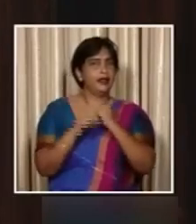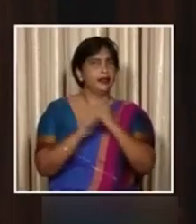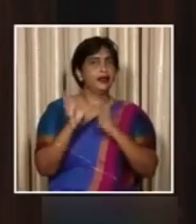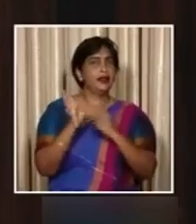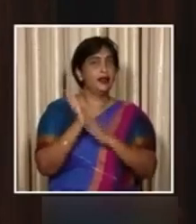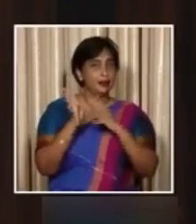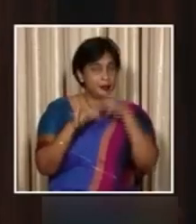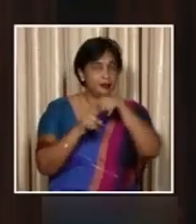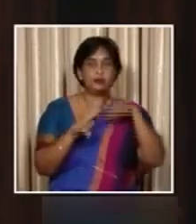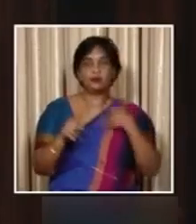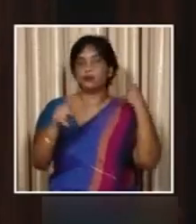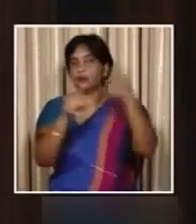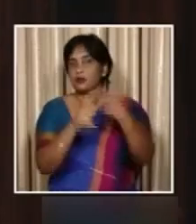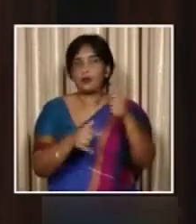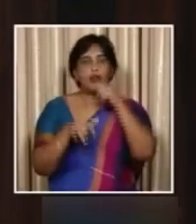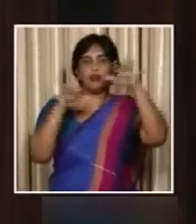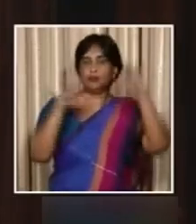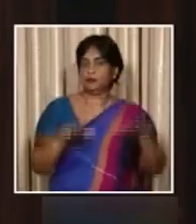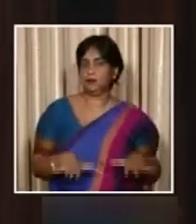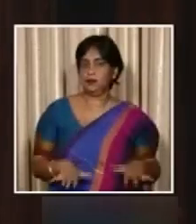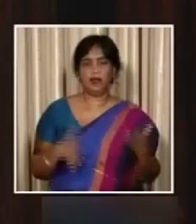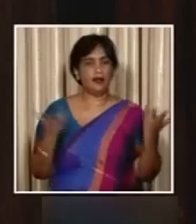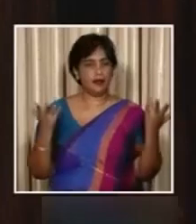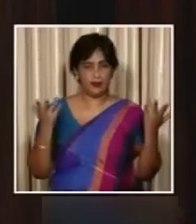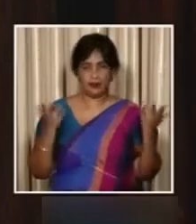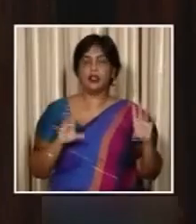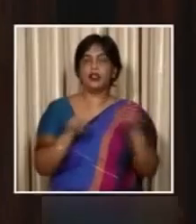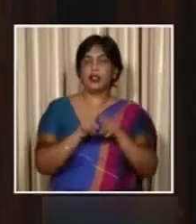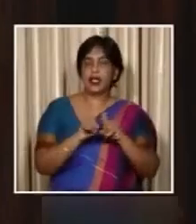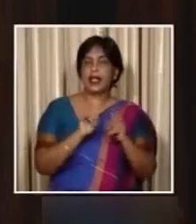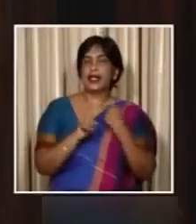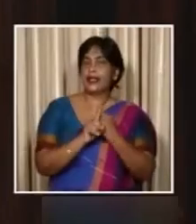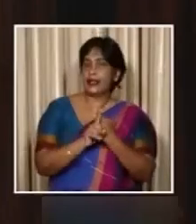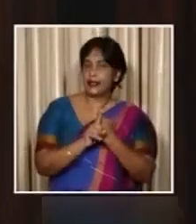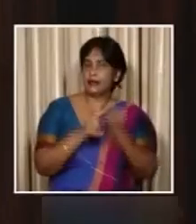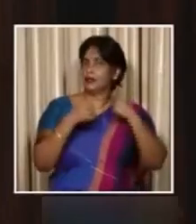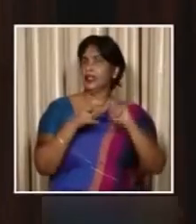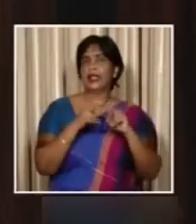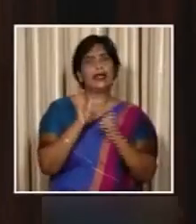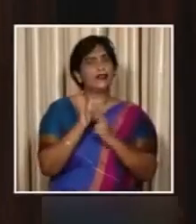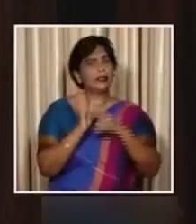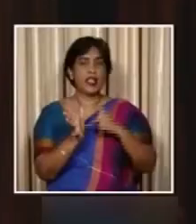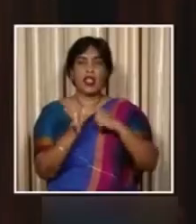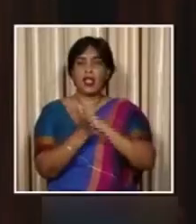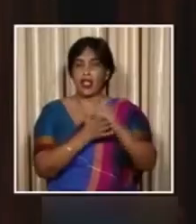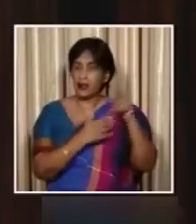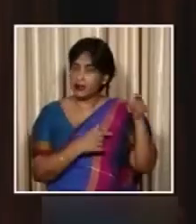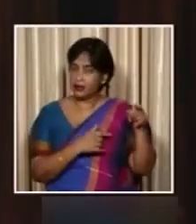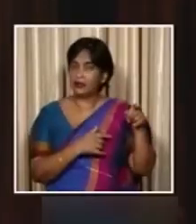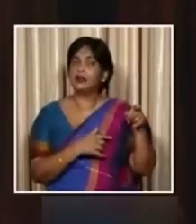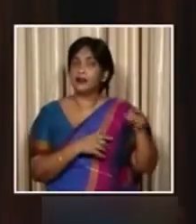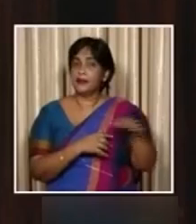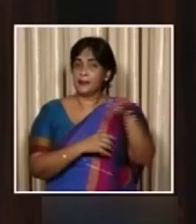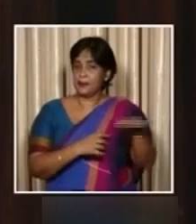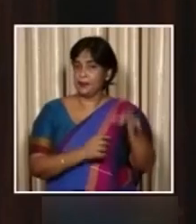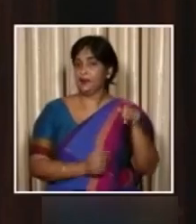බැරි තත්ත්වයක් උදා වෙලා තින්නේ. තවම වතුර බහින්නේ නැහැ. ඒ වගේම කිරියල්ල ඊළඟට නිමිතිගල ප්‍රදේශයේ කුරුබිට ඇහැලියගොඩ